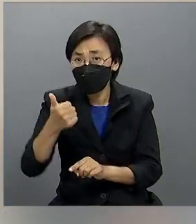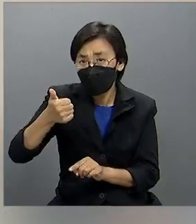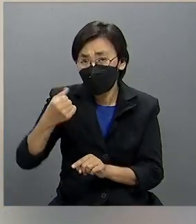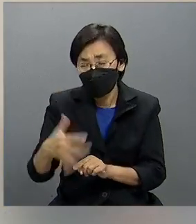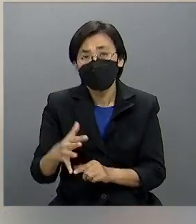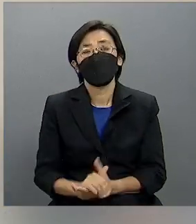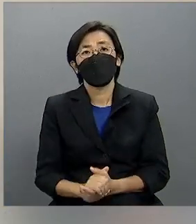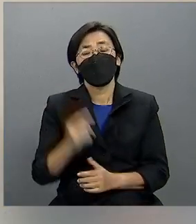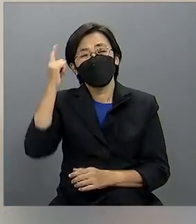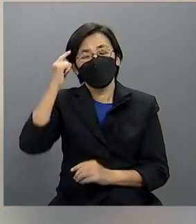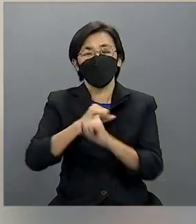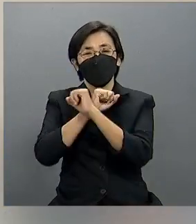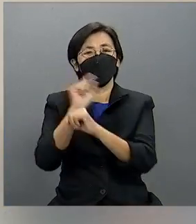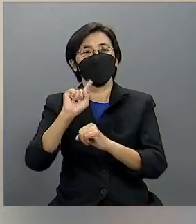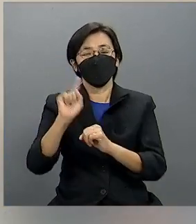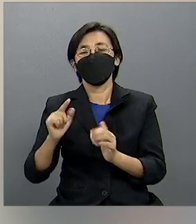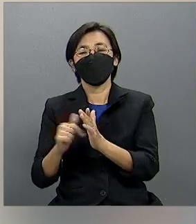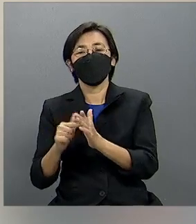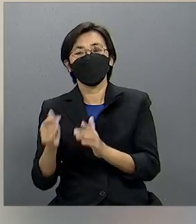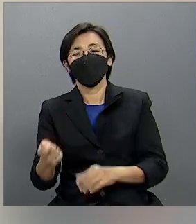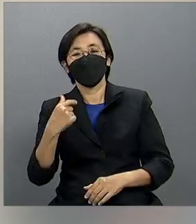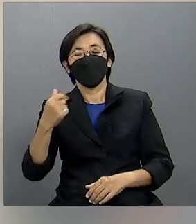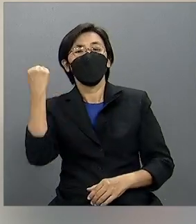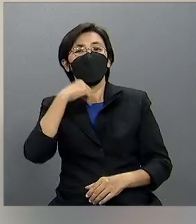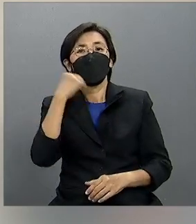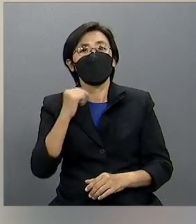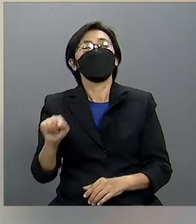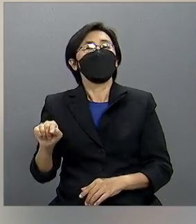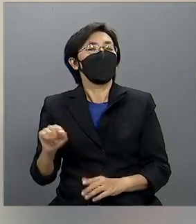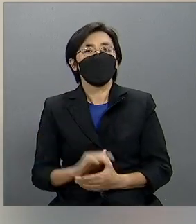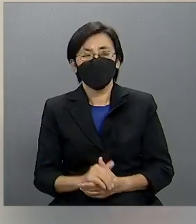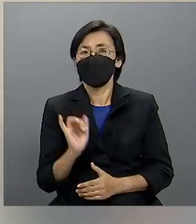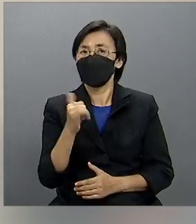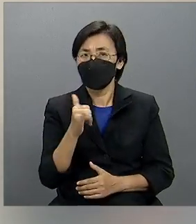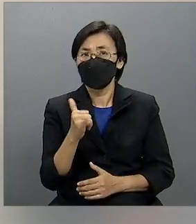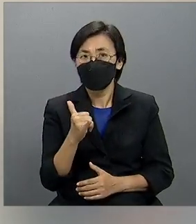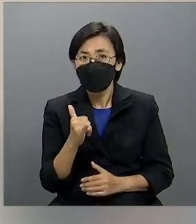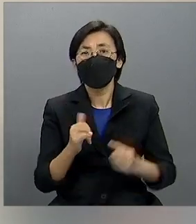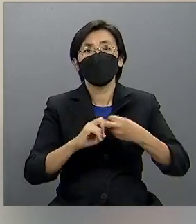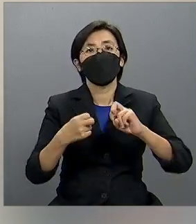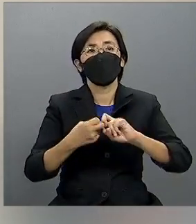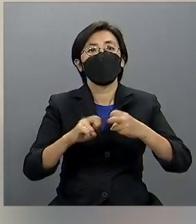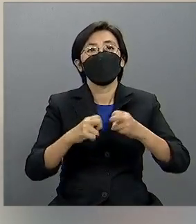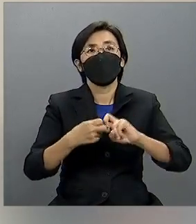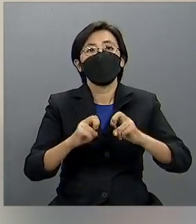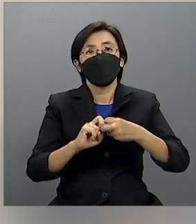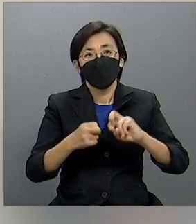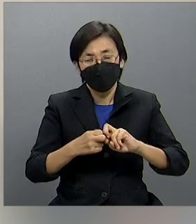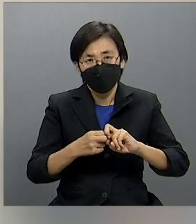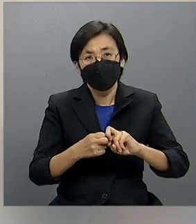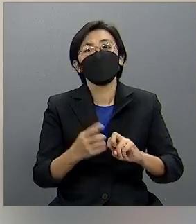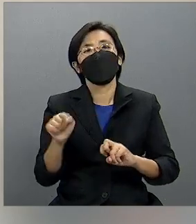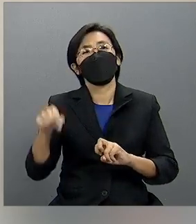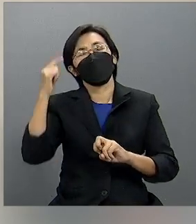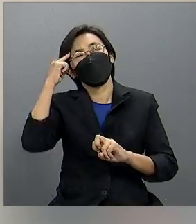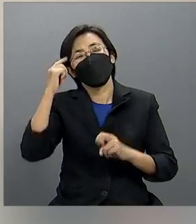กันหมายว่าเราต้องทานยากันทุกวันนะครับเราก็จะเสี่ยงเจาะยามากกว่าการป้องกันด้วยวิธีอื่นจะคุ้มค่ากว่